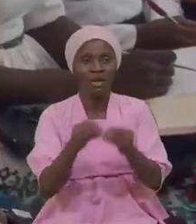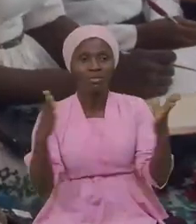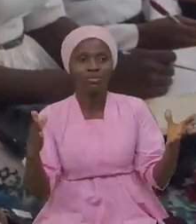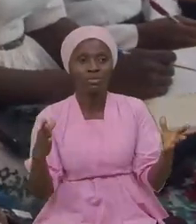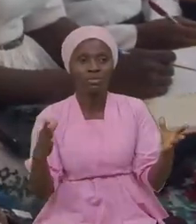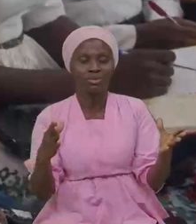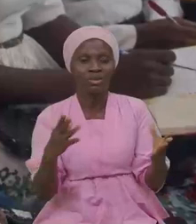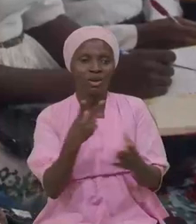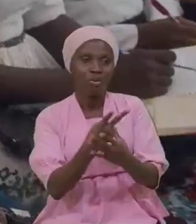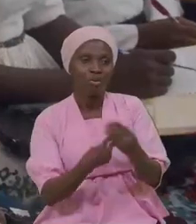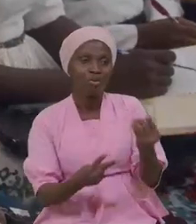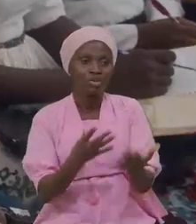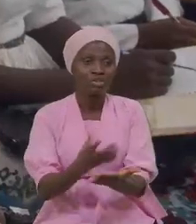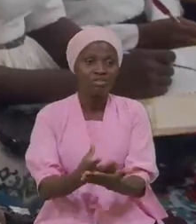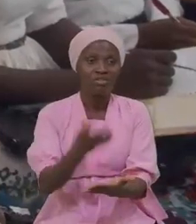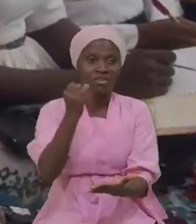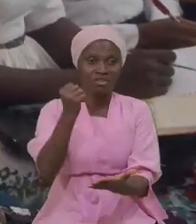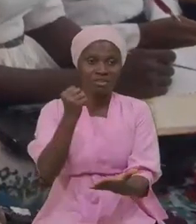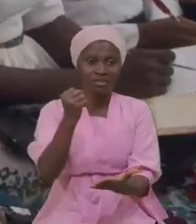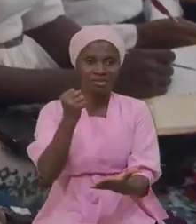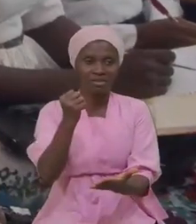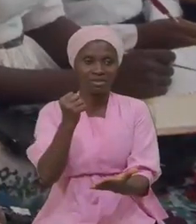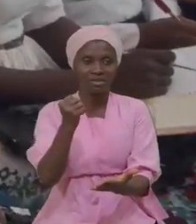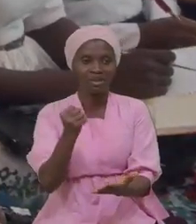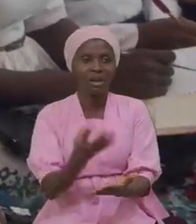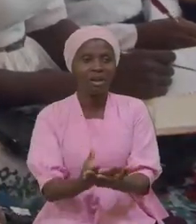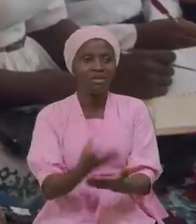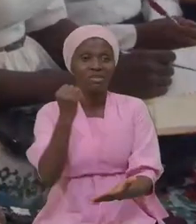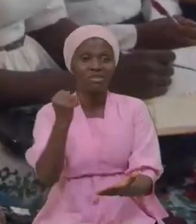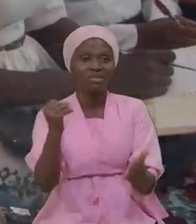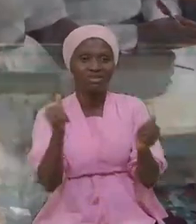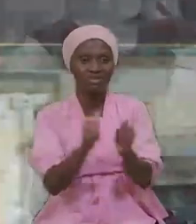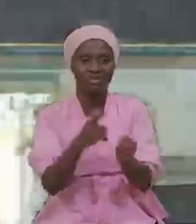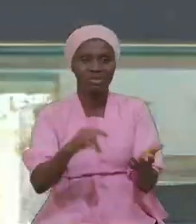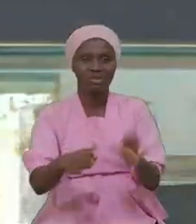Qu'est-ce que vous trouvez? D'abondantes richesses